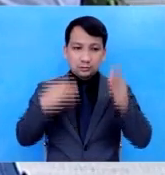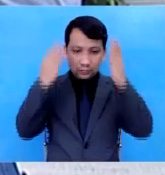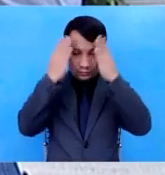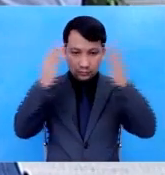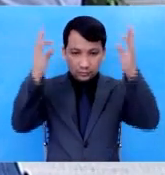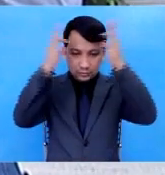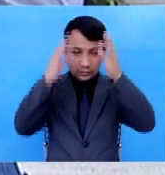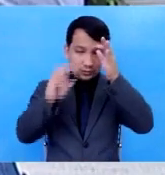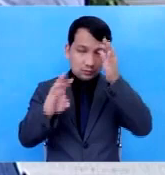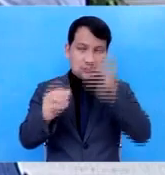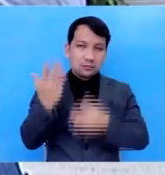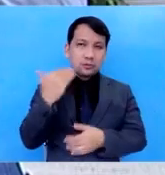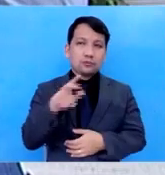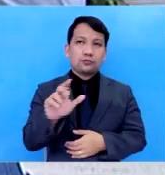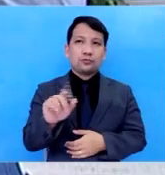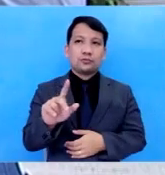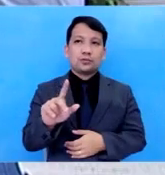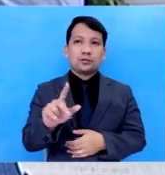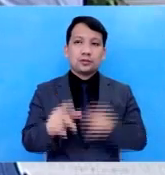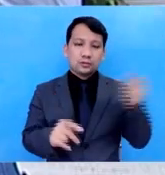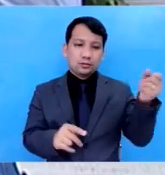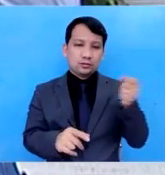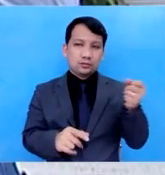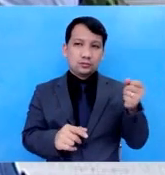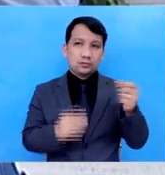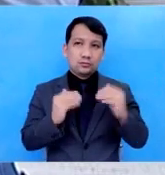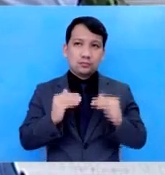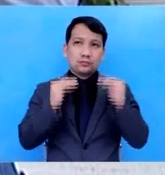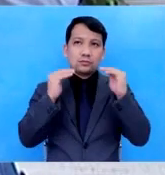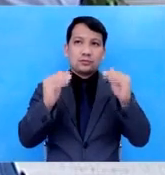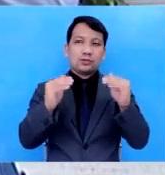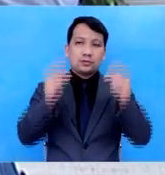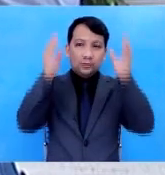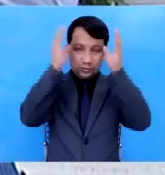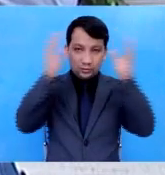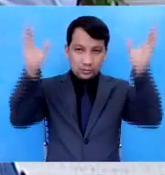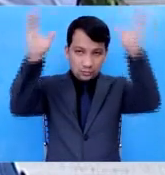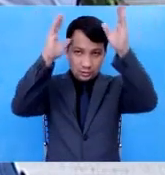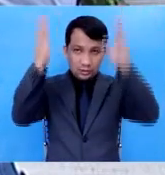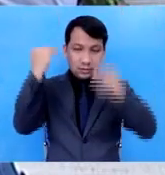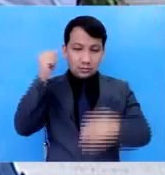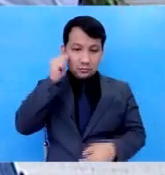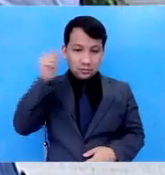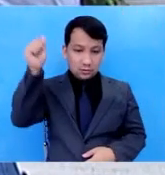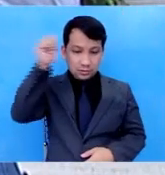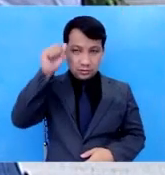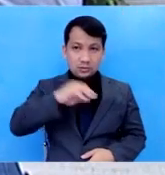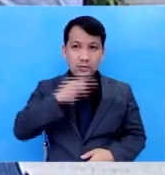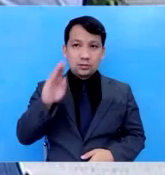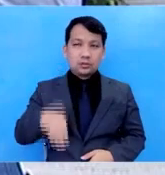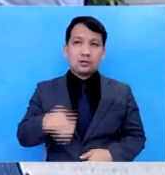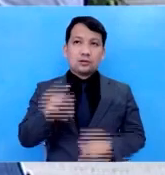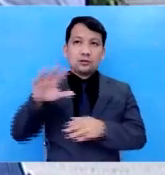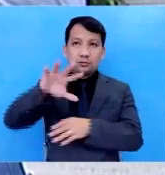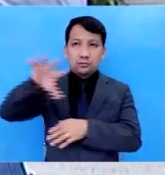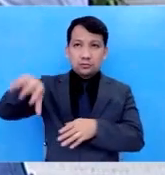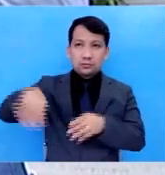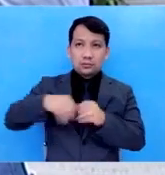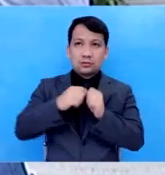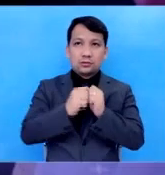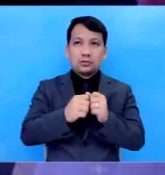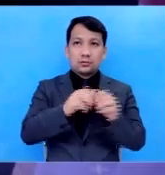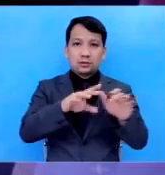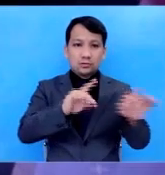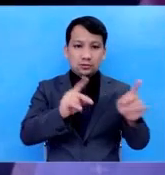Papa noong 2013, hinabol na mapromote bilang kardinal ang nooy Archbishop of Manila para makasama siya sa mga papal